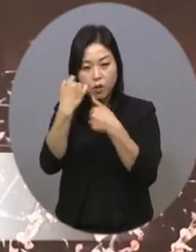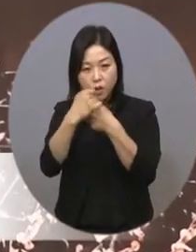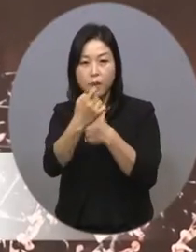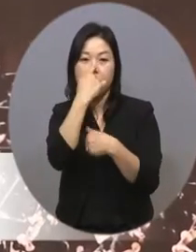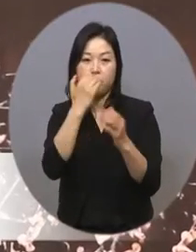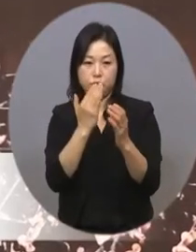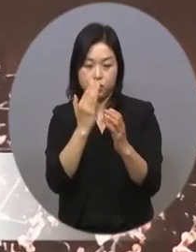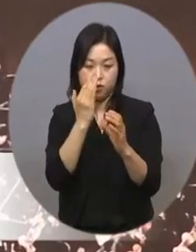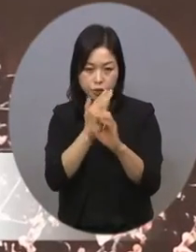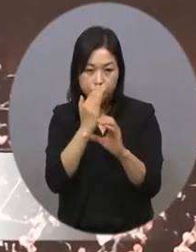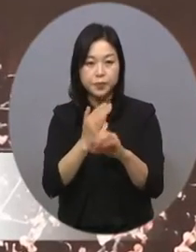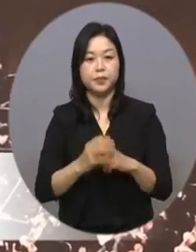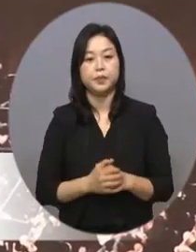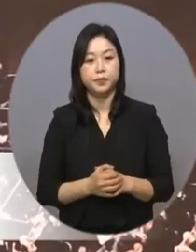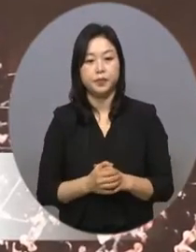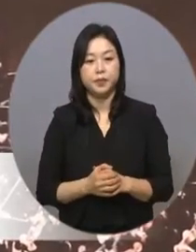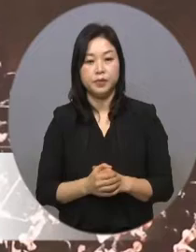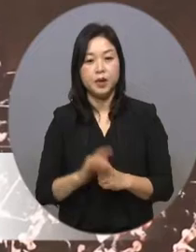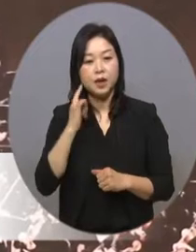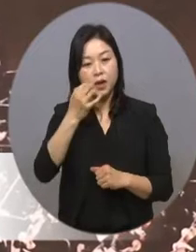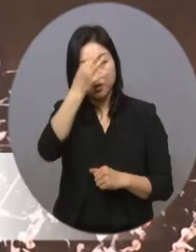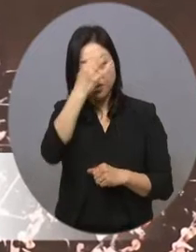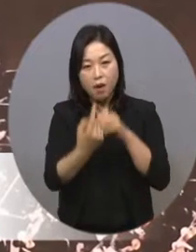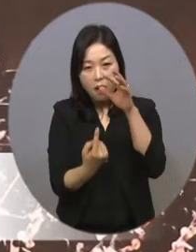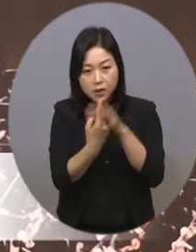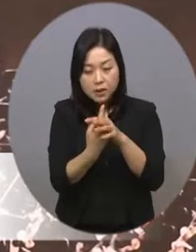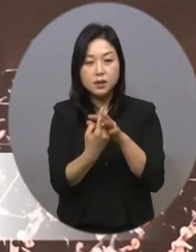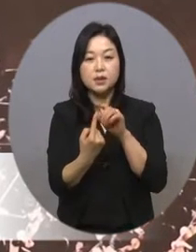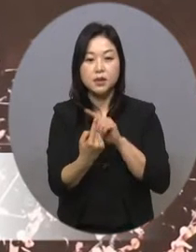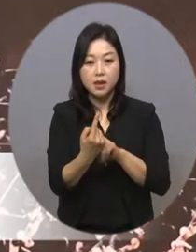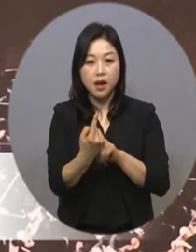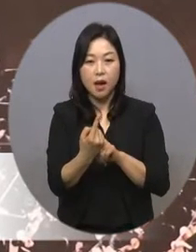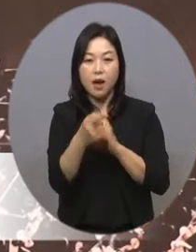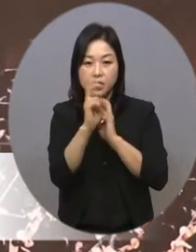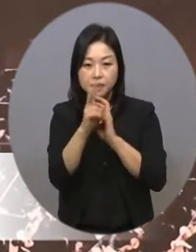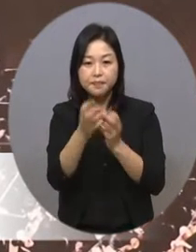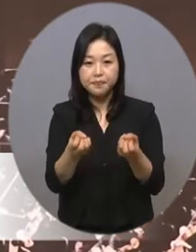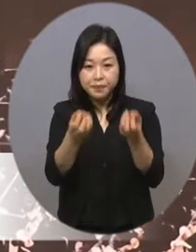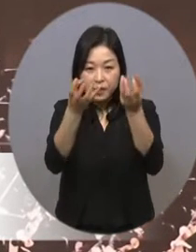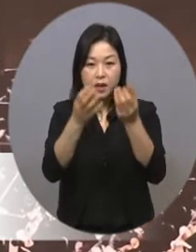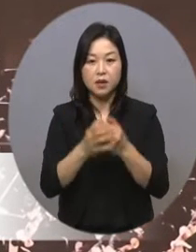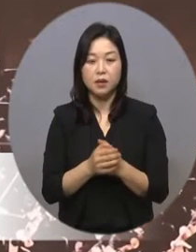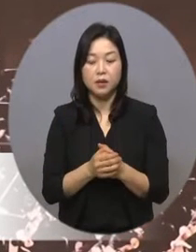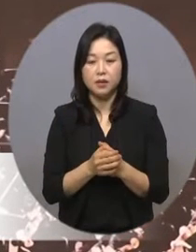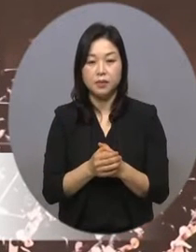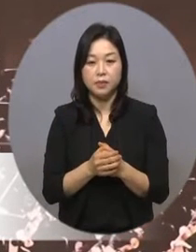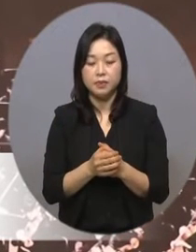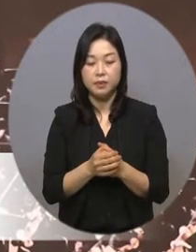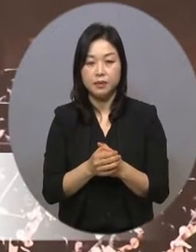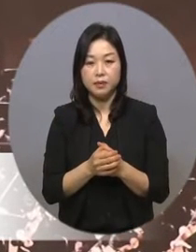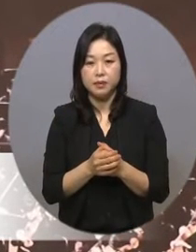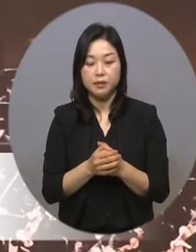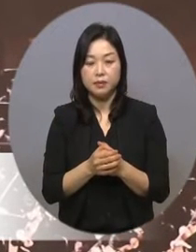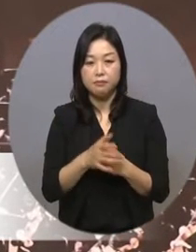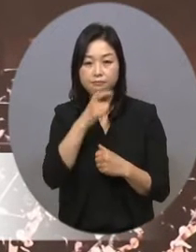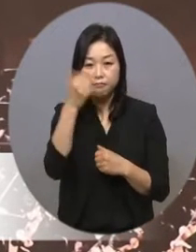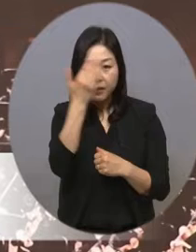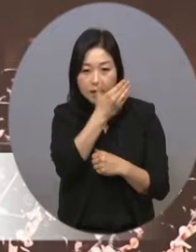오늘 예술영재 정기 연주회는 그동안에 우리 여수